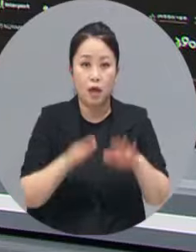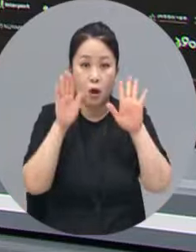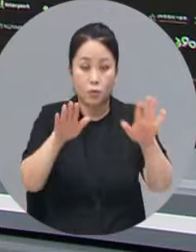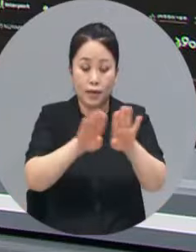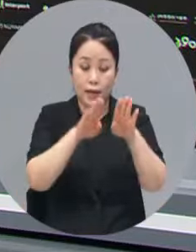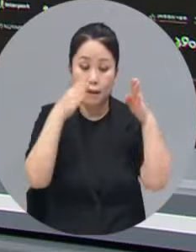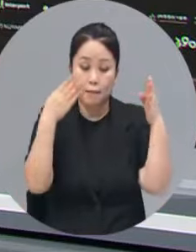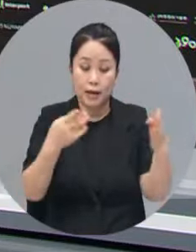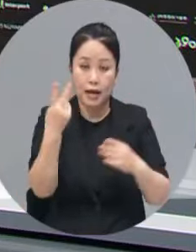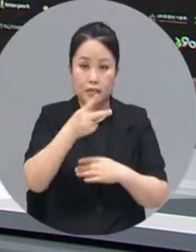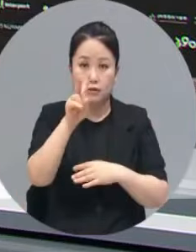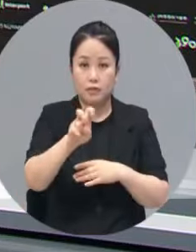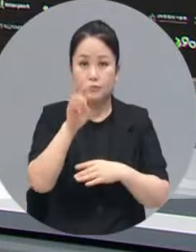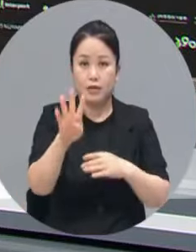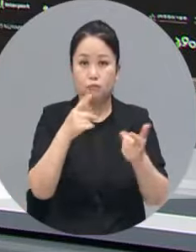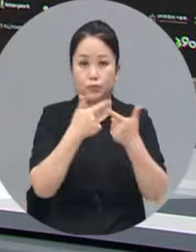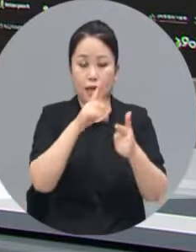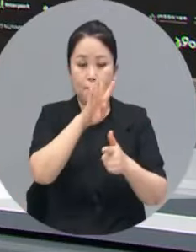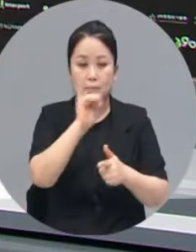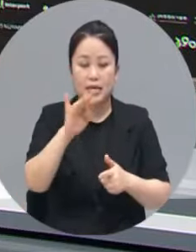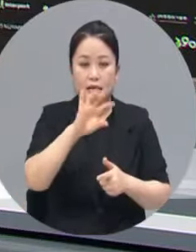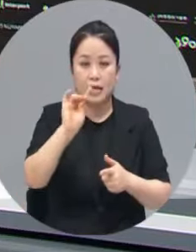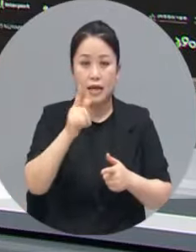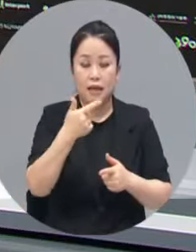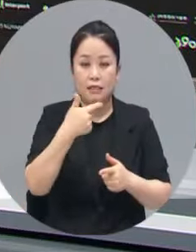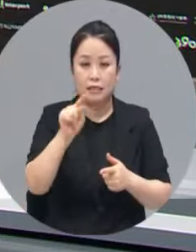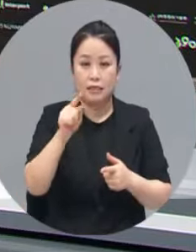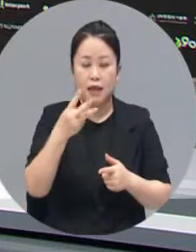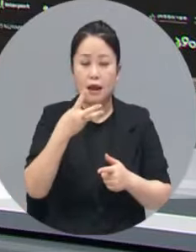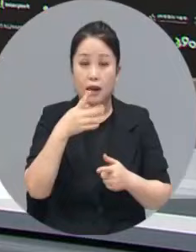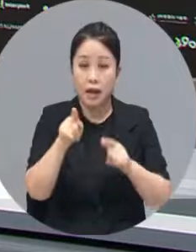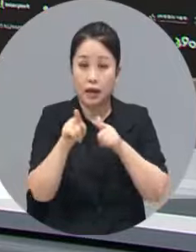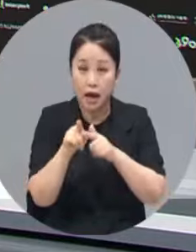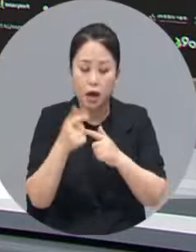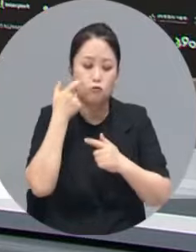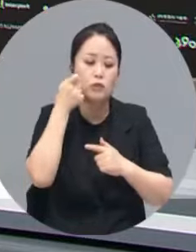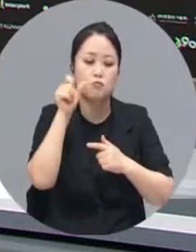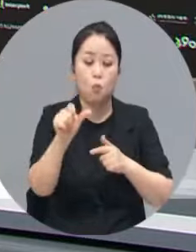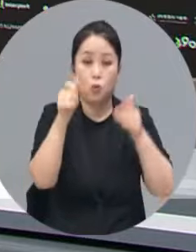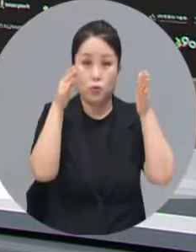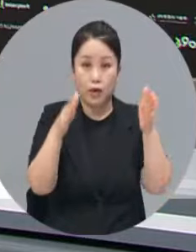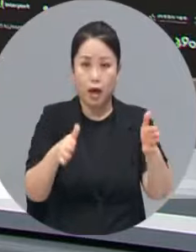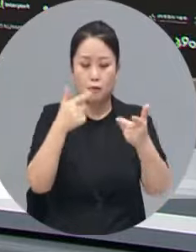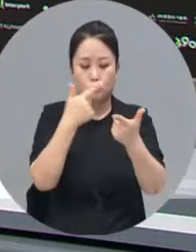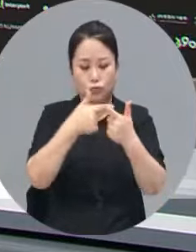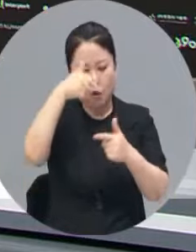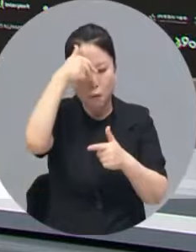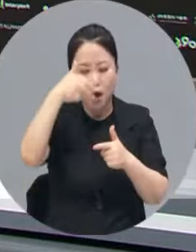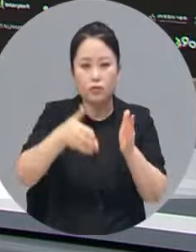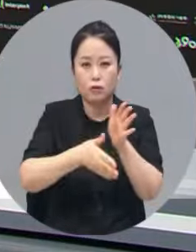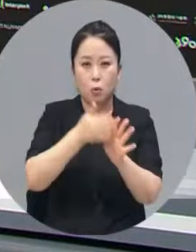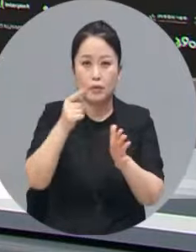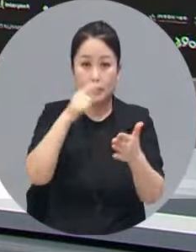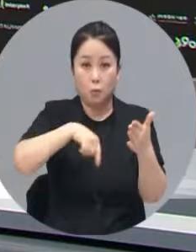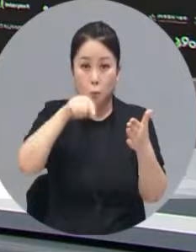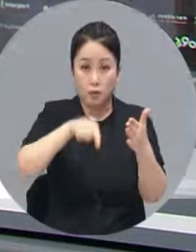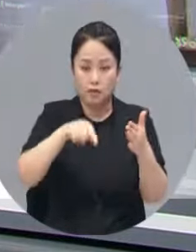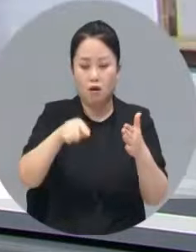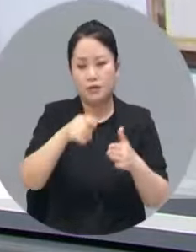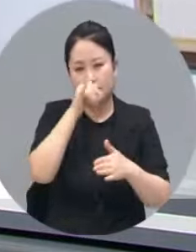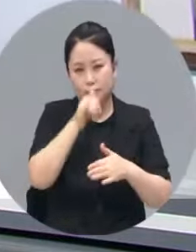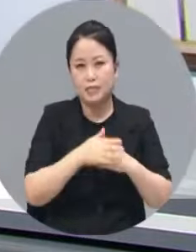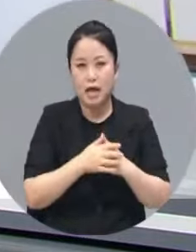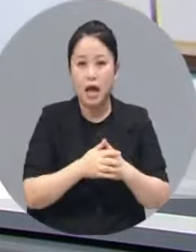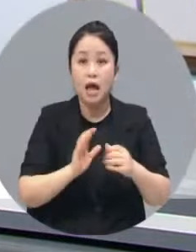네, 오늘 개막한 2024 부산 비엔날레가 65일간 부산 원도심 곳곳에서 펼쳐집니다. 36개국